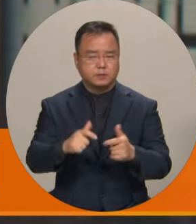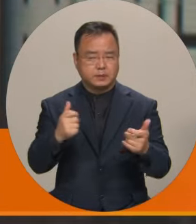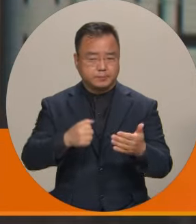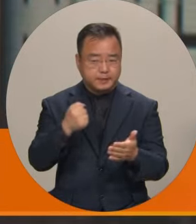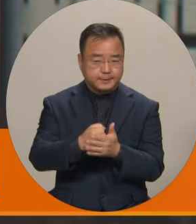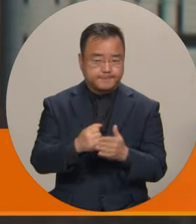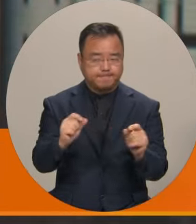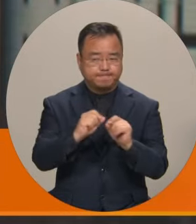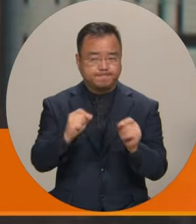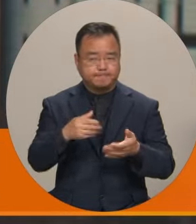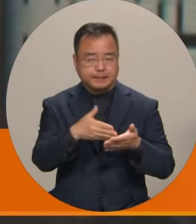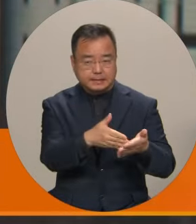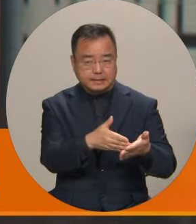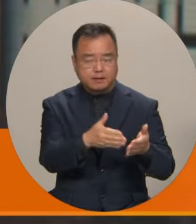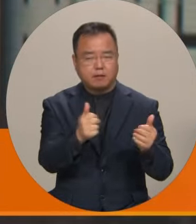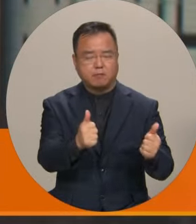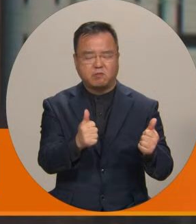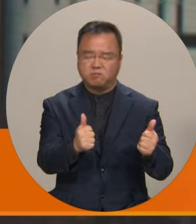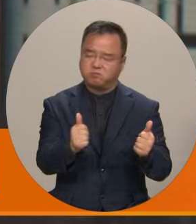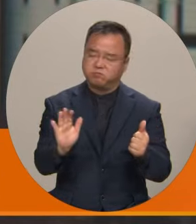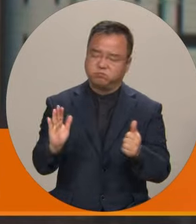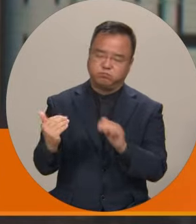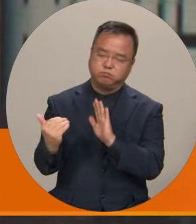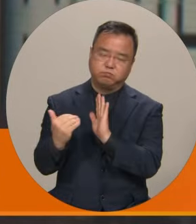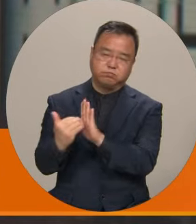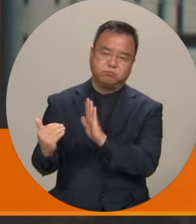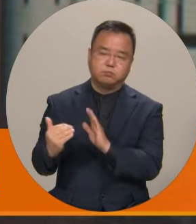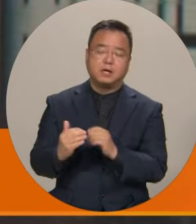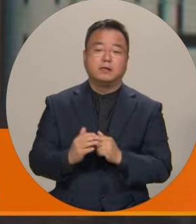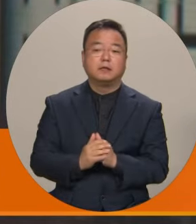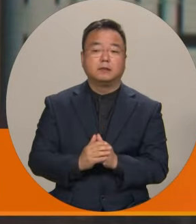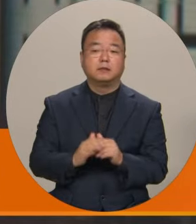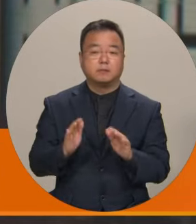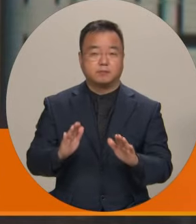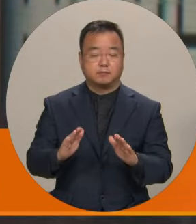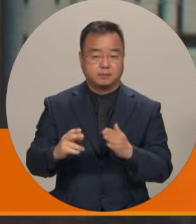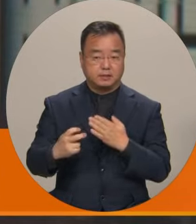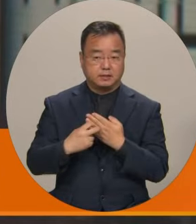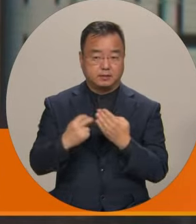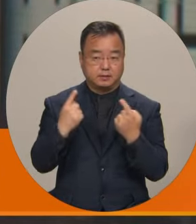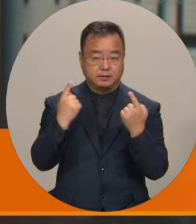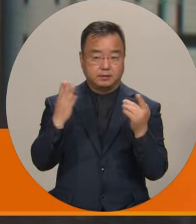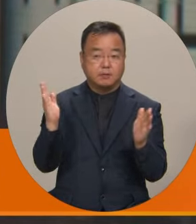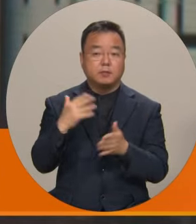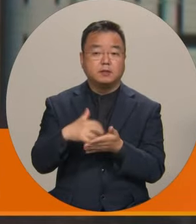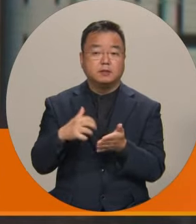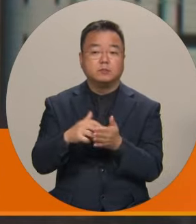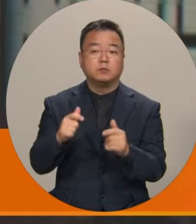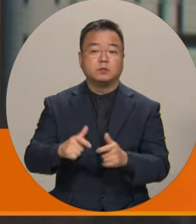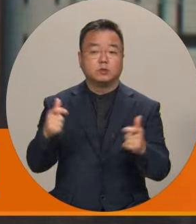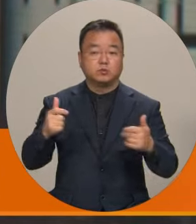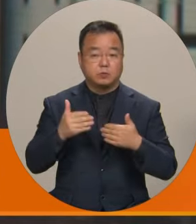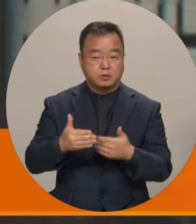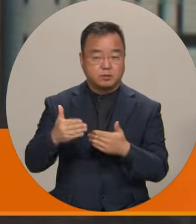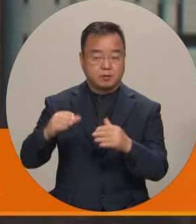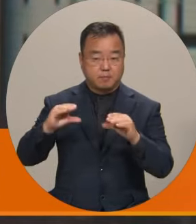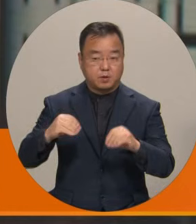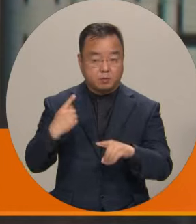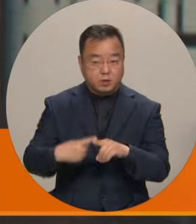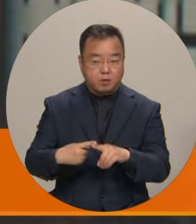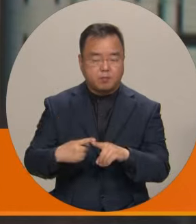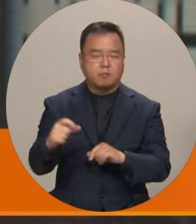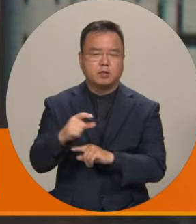법원이 결국 기각했습니다이 잠시 제동이 걸렸던 의대 증원 절차가 탄력을 받을 것으로 보입니다이